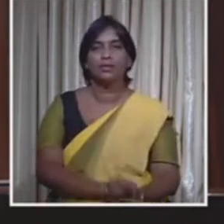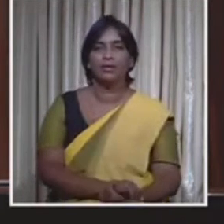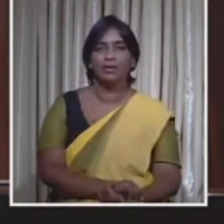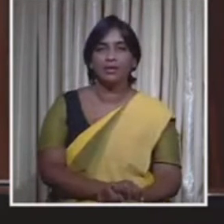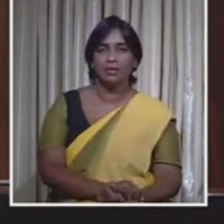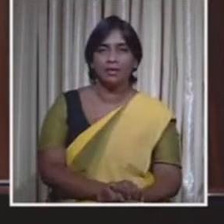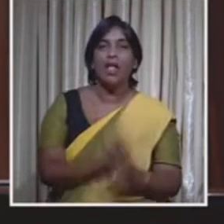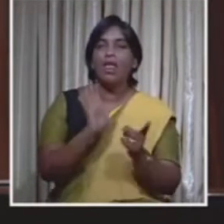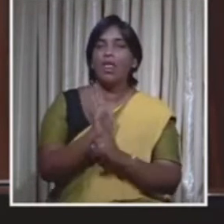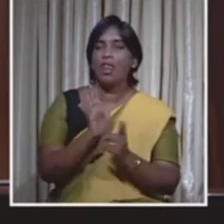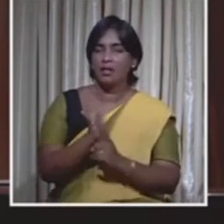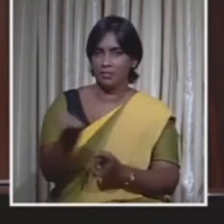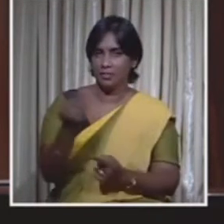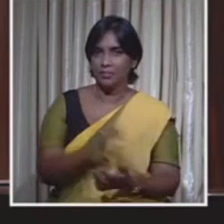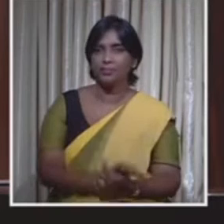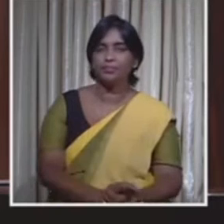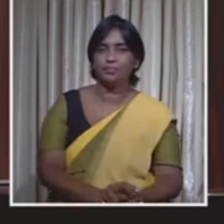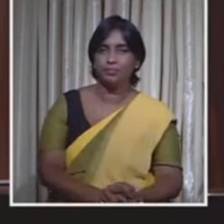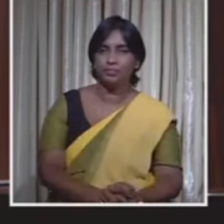ඔව් කිරියල් ඇමතුමා